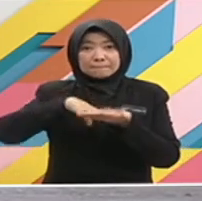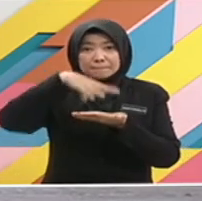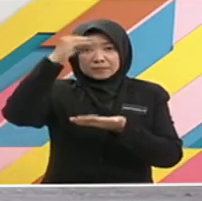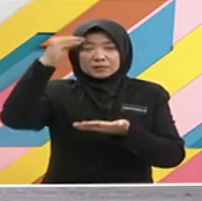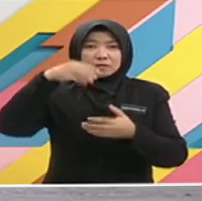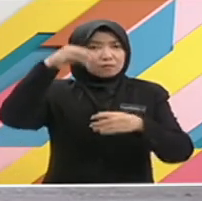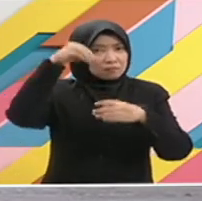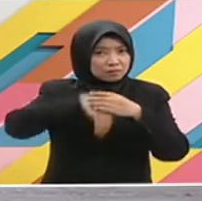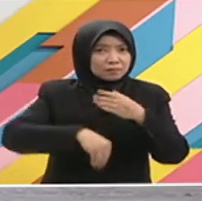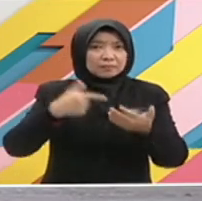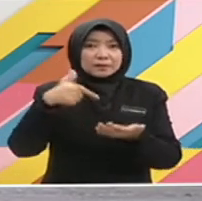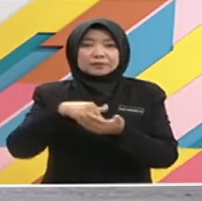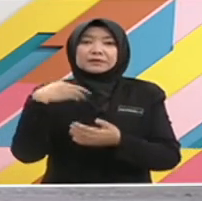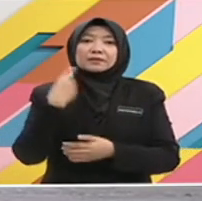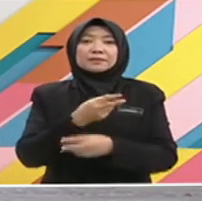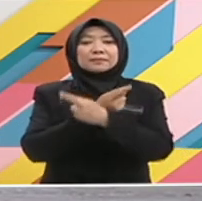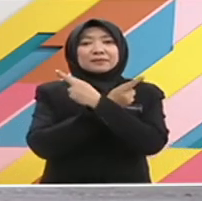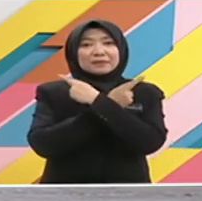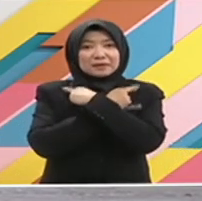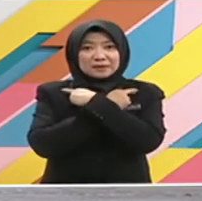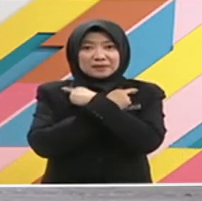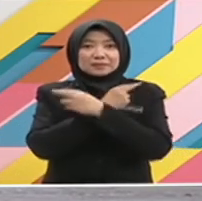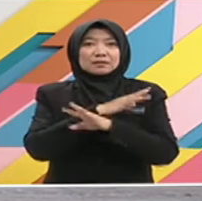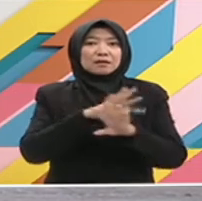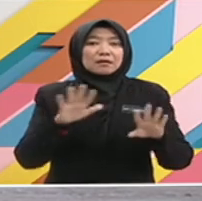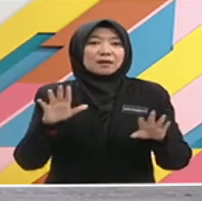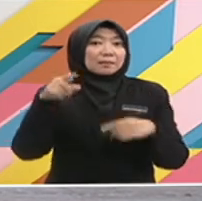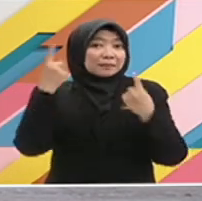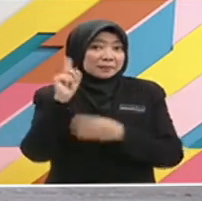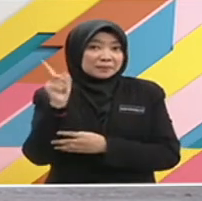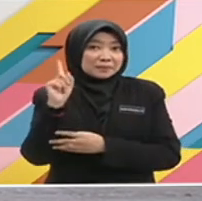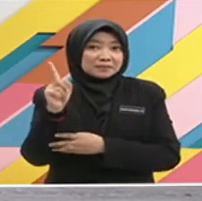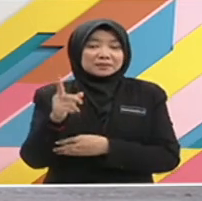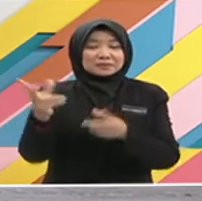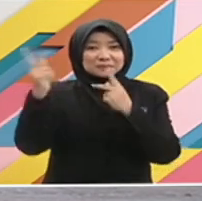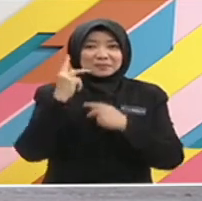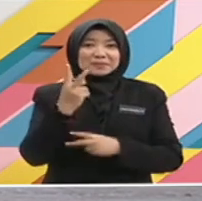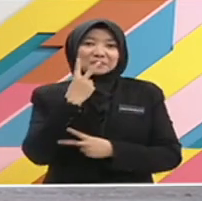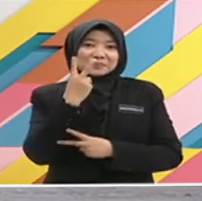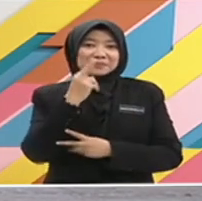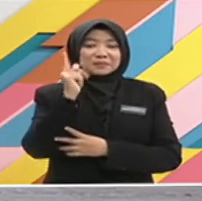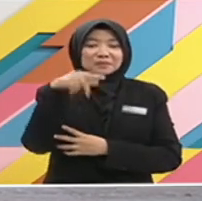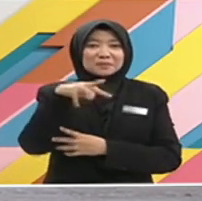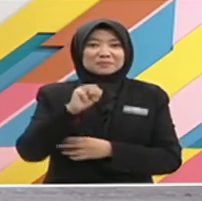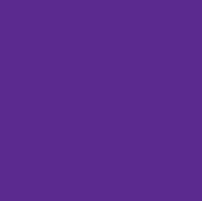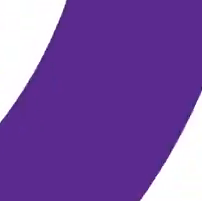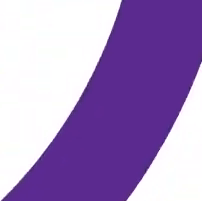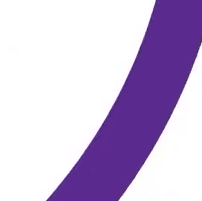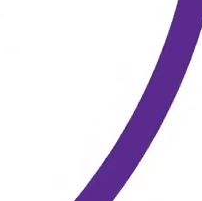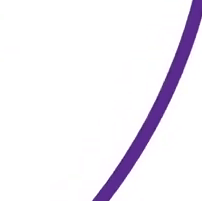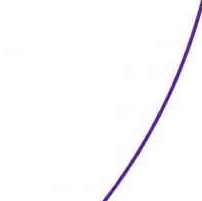mahir kita pada hari ini, kita akan berhenti seketika. Yang di rumah jangan ke mana-mana. Kembali menonton Mahir di Didik TV KPM.